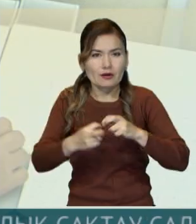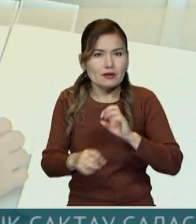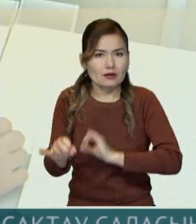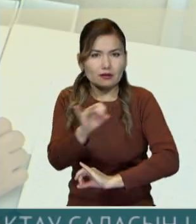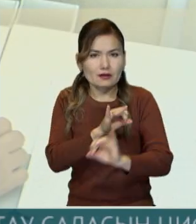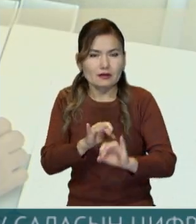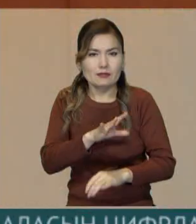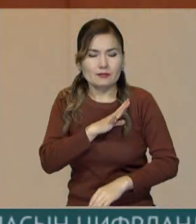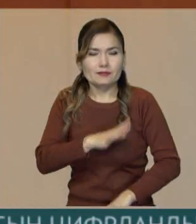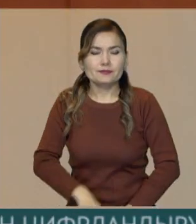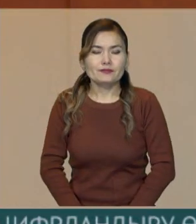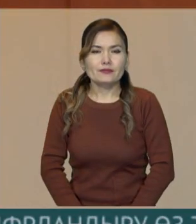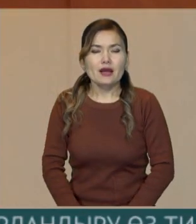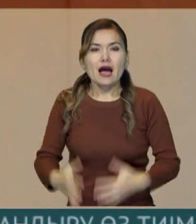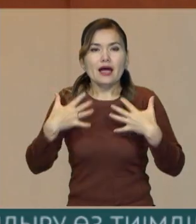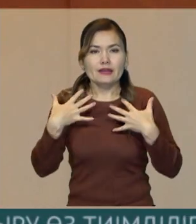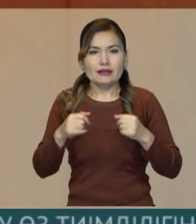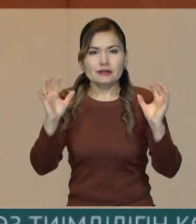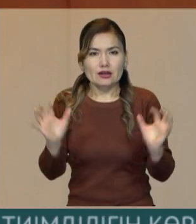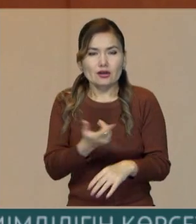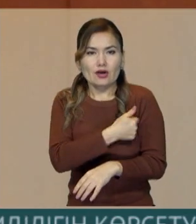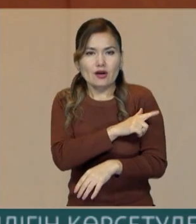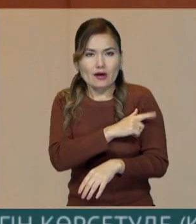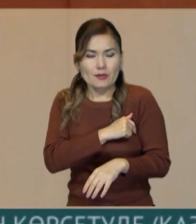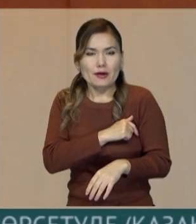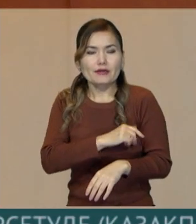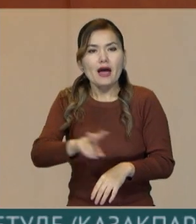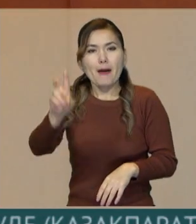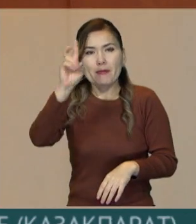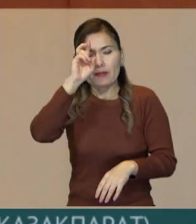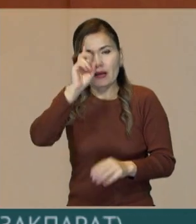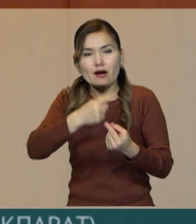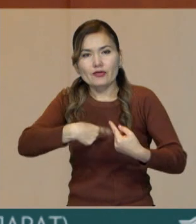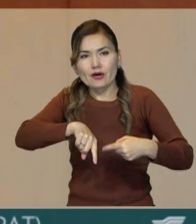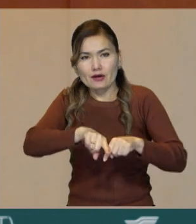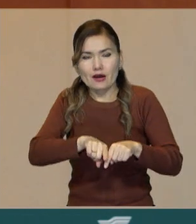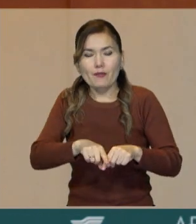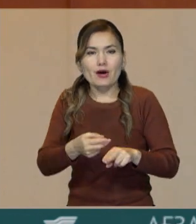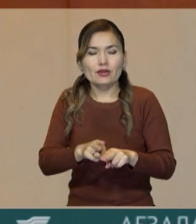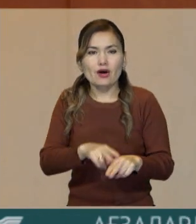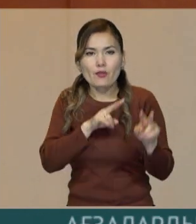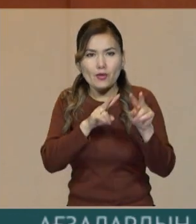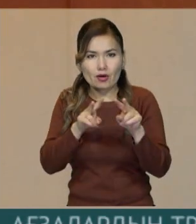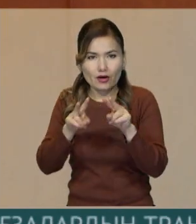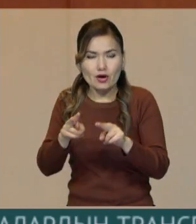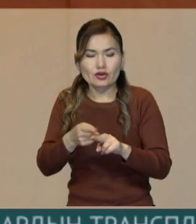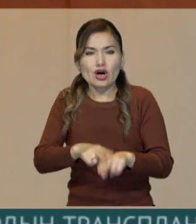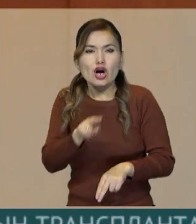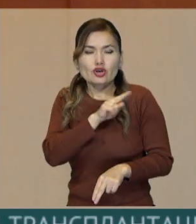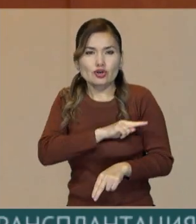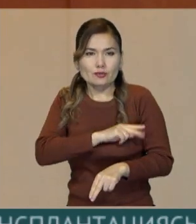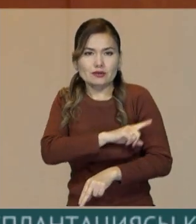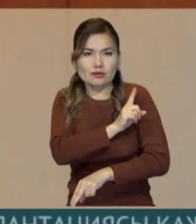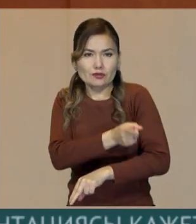қарастырылған. Денсаулық сақтау саласындағы мемлекеттік кәсіпорындардың байқау кеңестерінің өкілеттіктерін